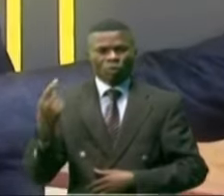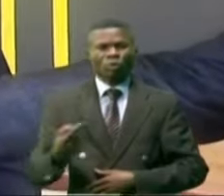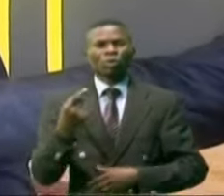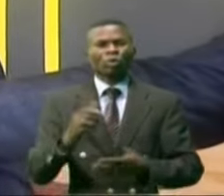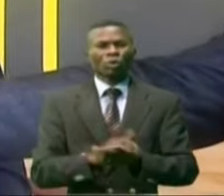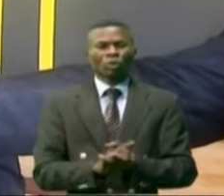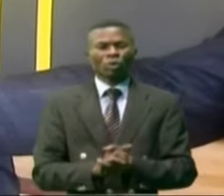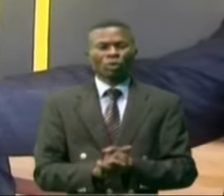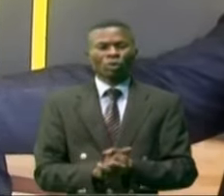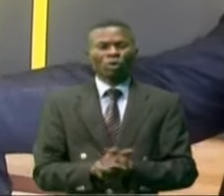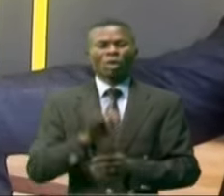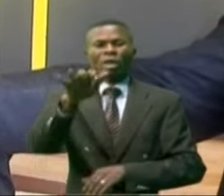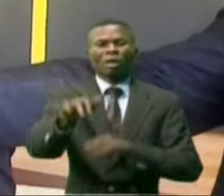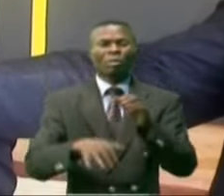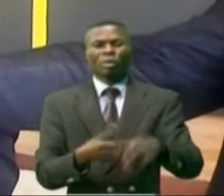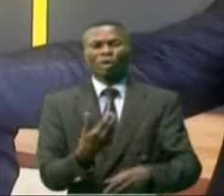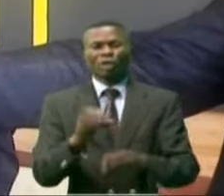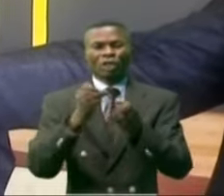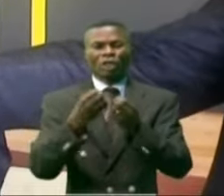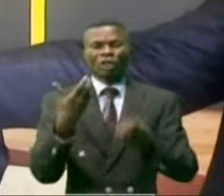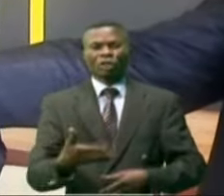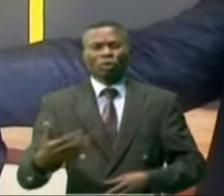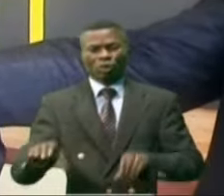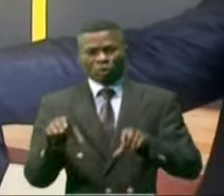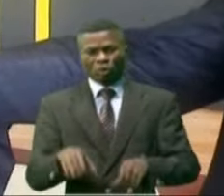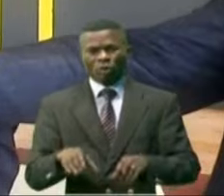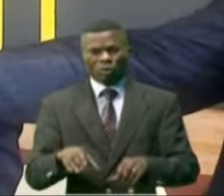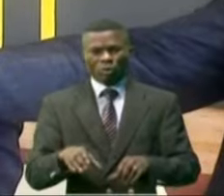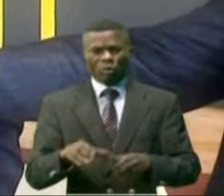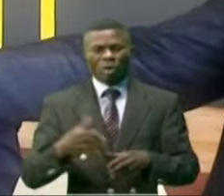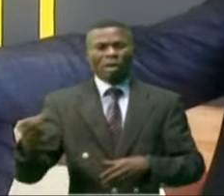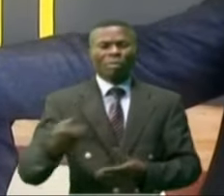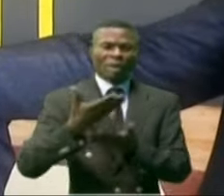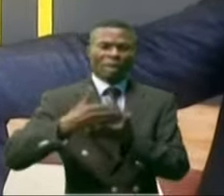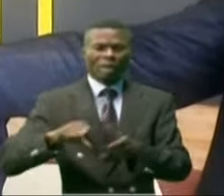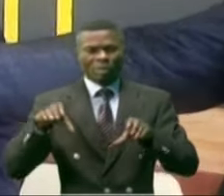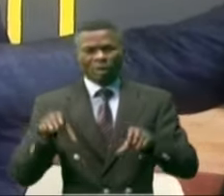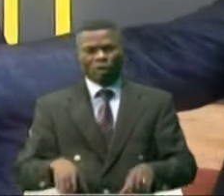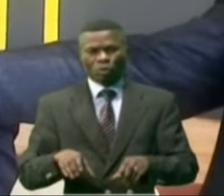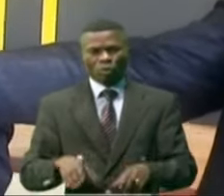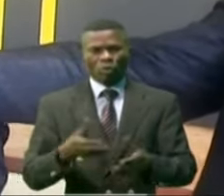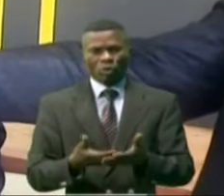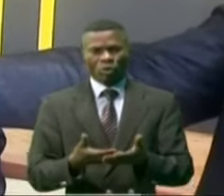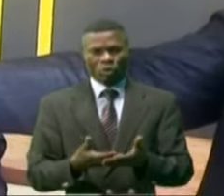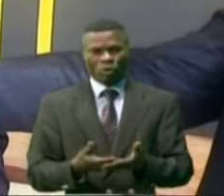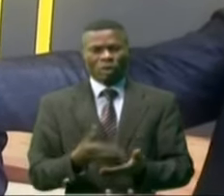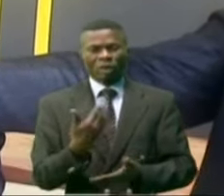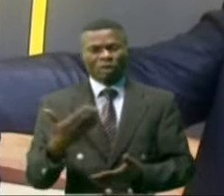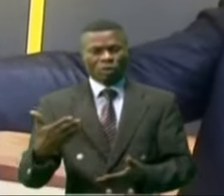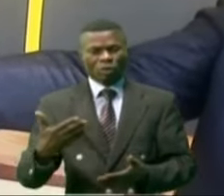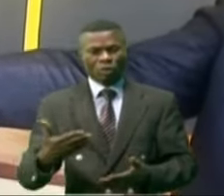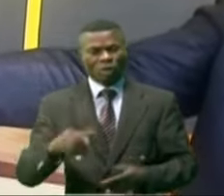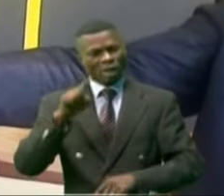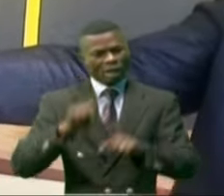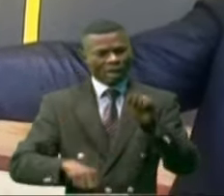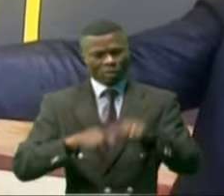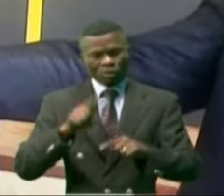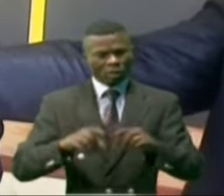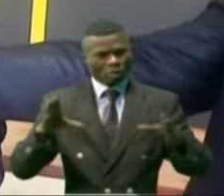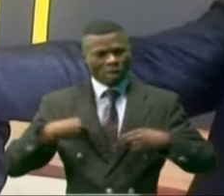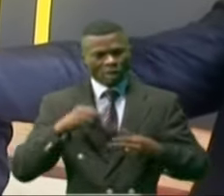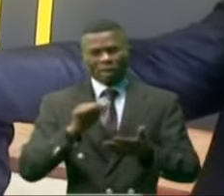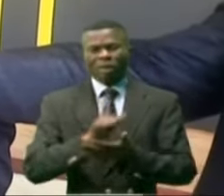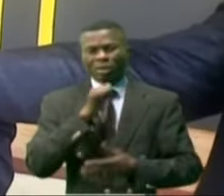piller nos ressources, prendre une partie de notre territoire, mais chose qui est impossible et qui sera impossible parce